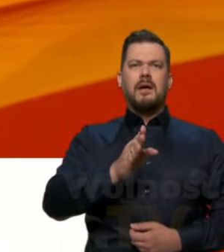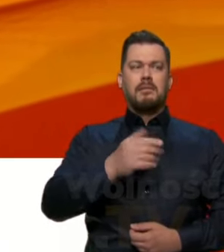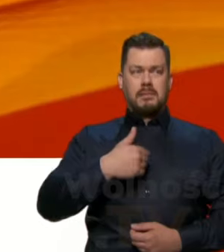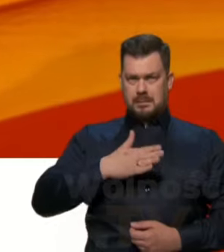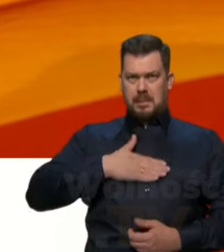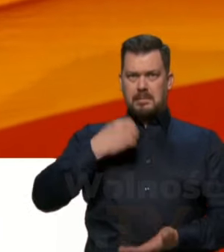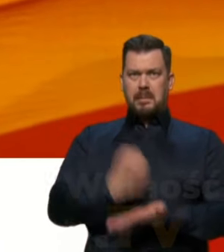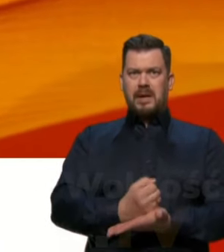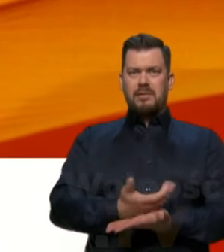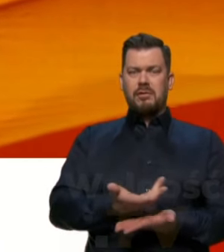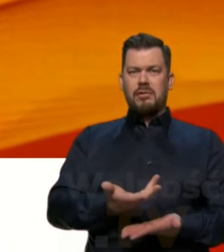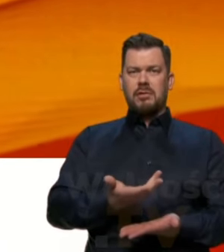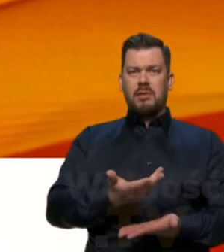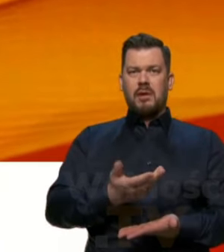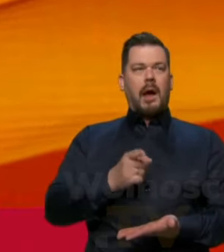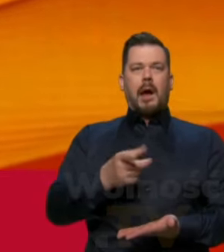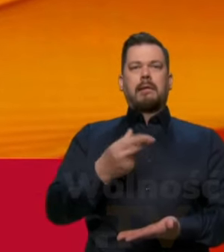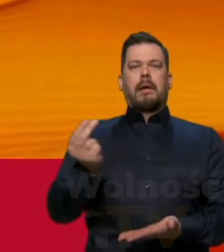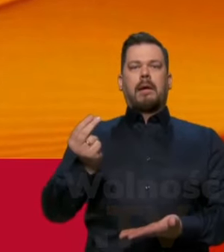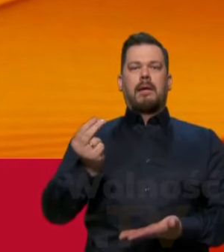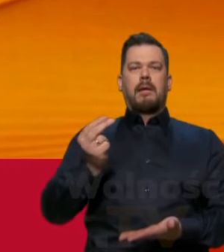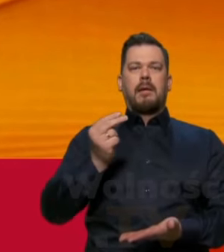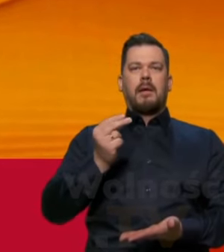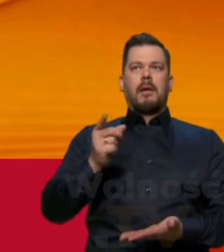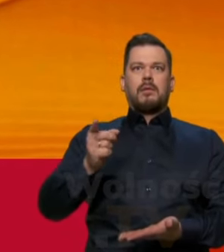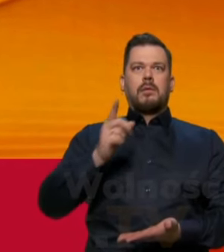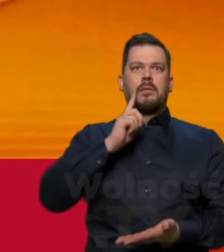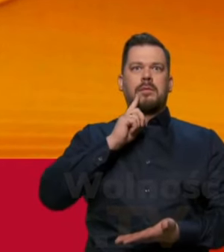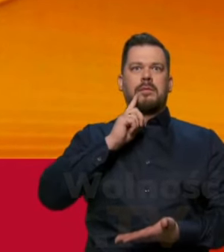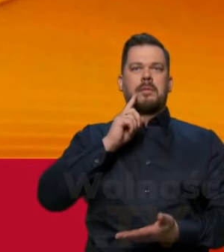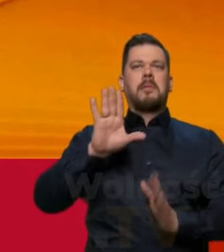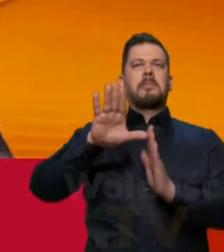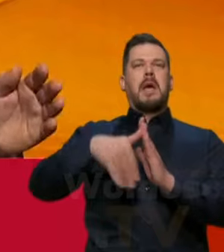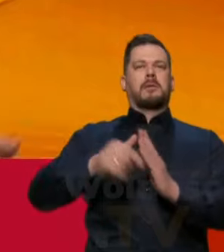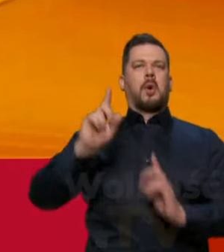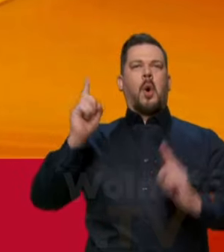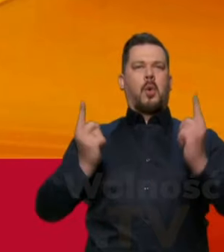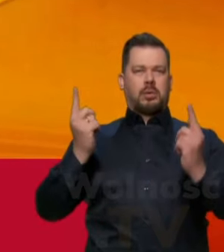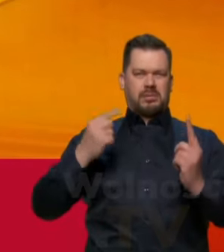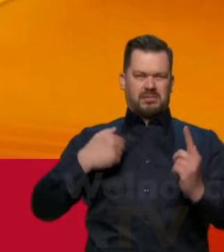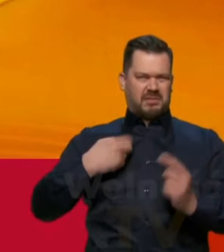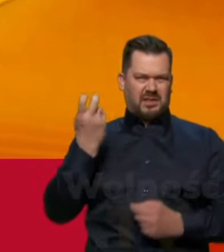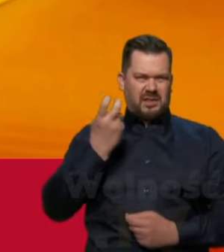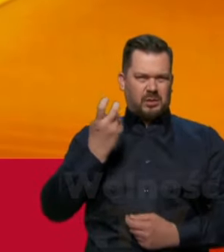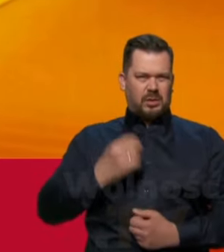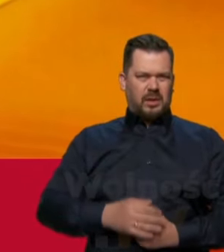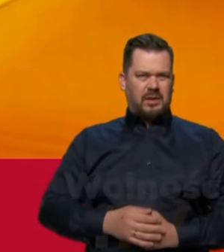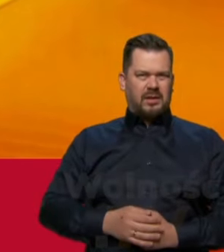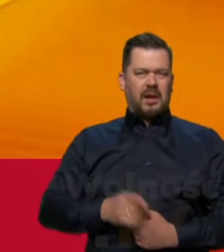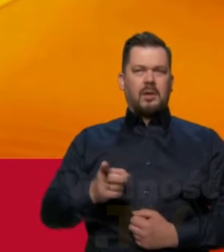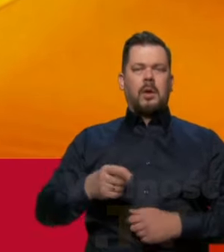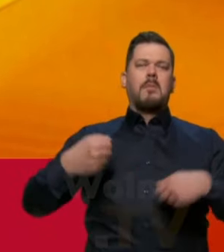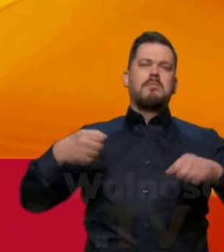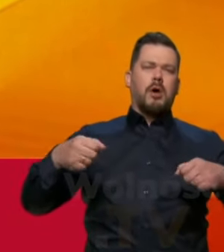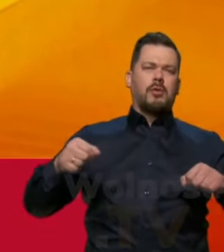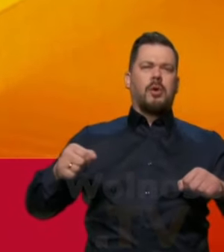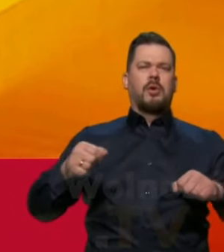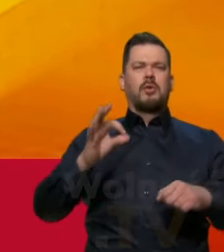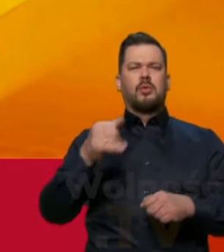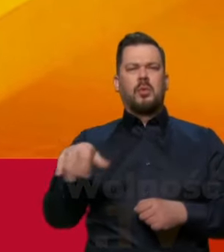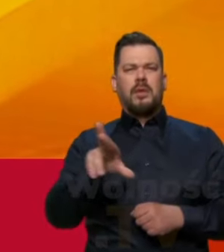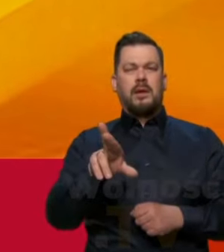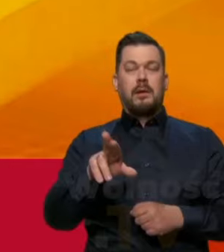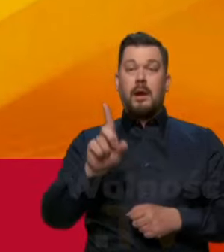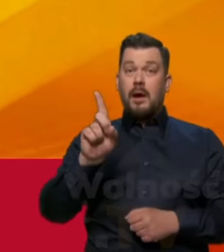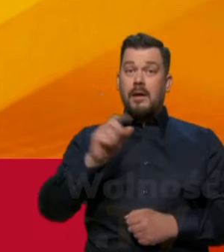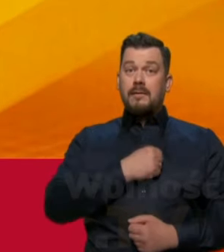jak w Ameryce, a nie ogród, miasto ogród. Oczywiście hulajnogi, rowery, skutery, motocykle, jasne, ale w Warszawie bywają deszcze